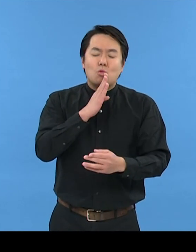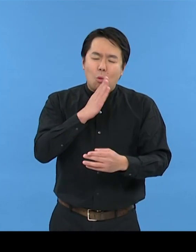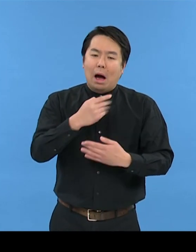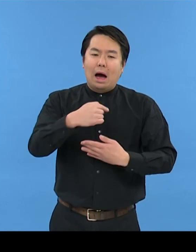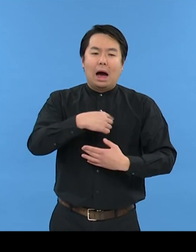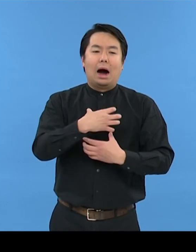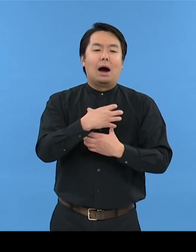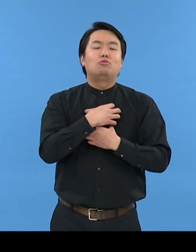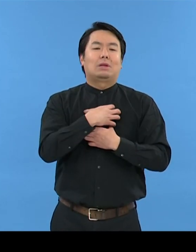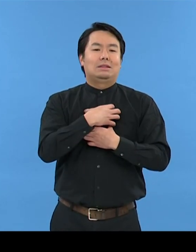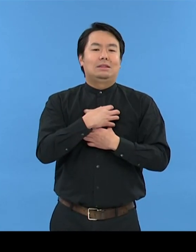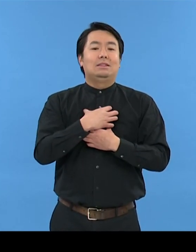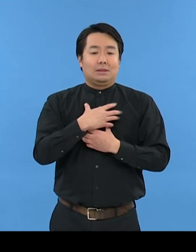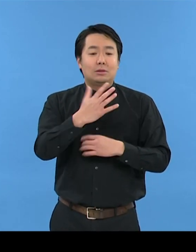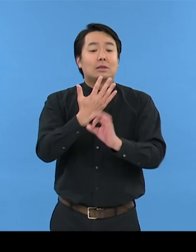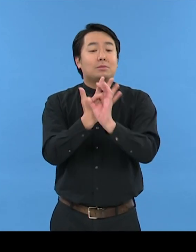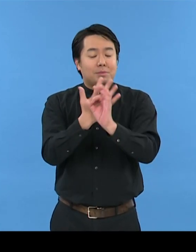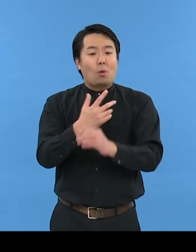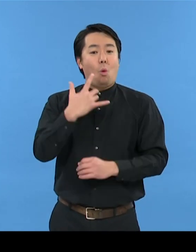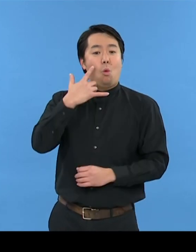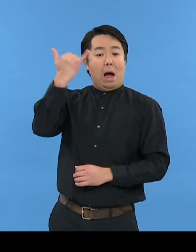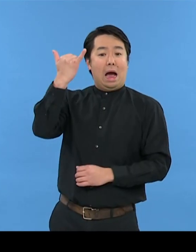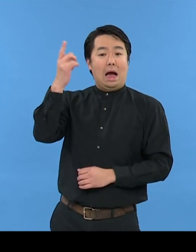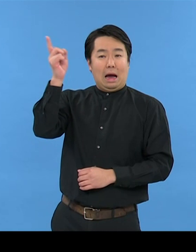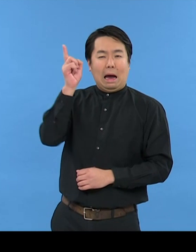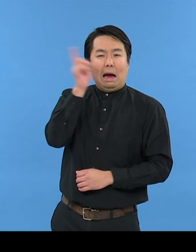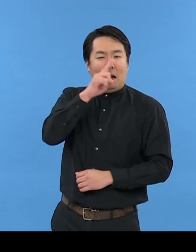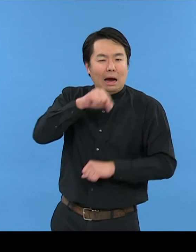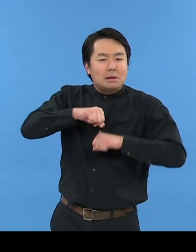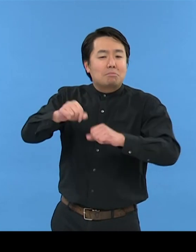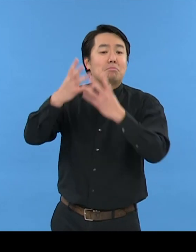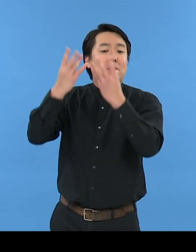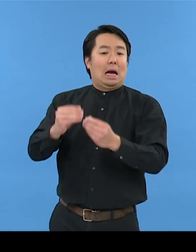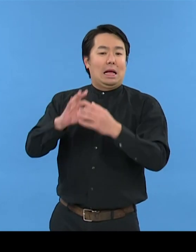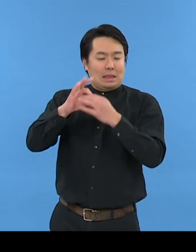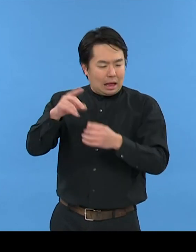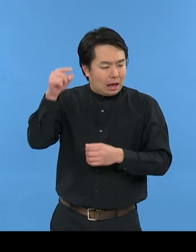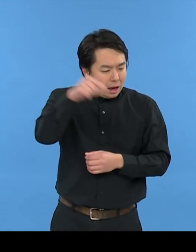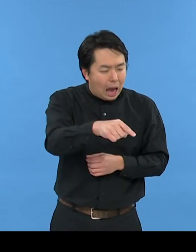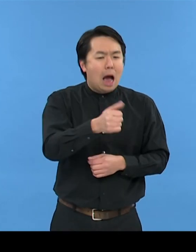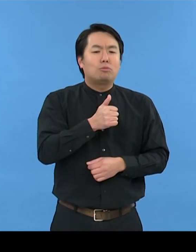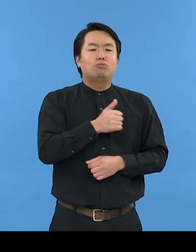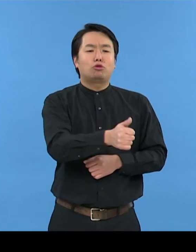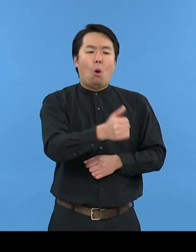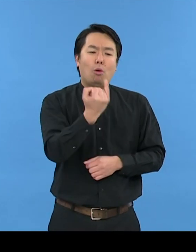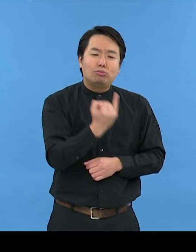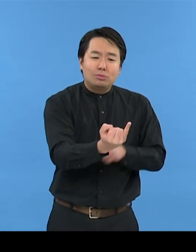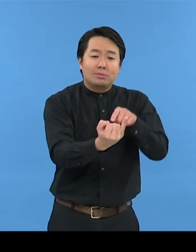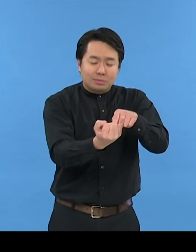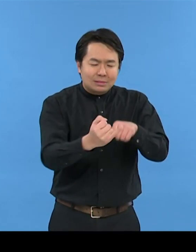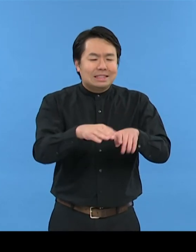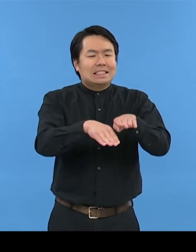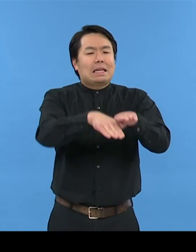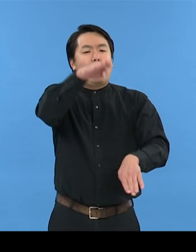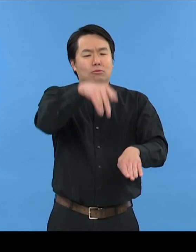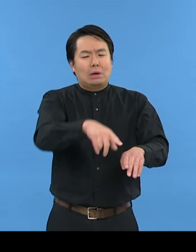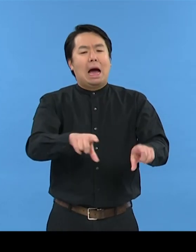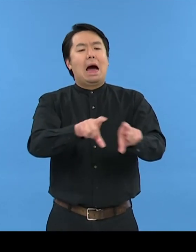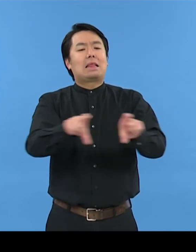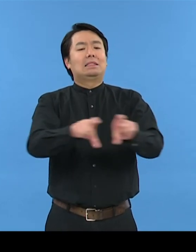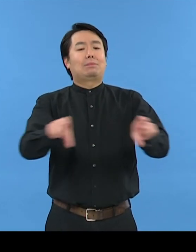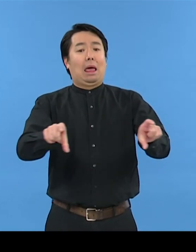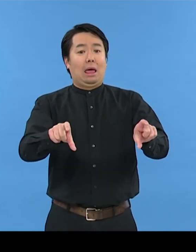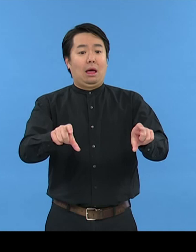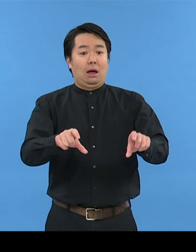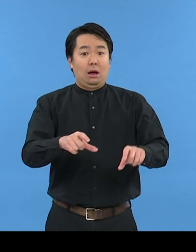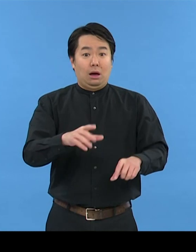例えばお前の親が犯罪を犯したんだからお前も差別されるの当たり前だろうなんてそんなのは冗談じゃない